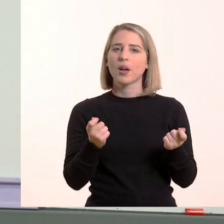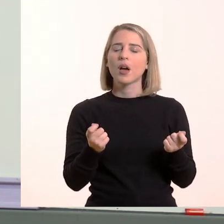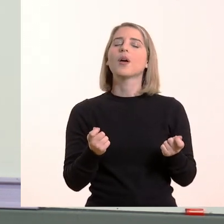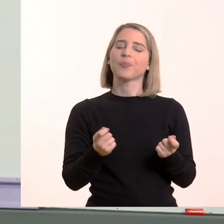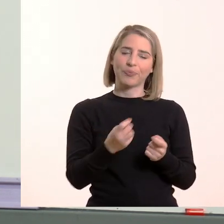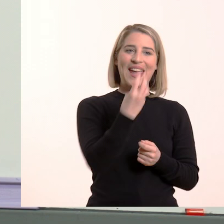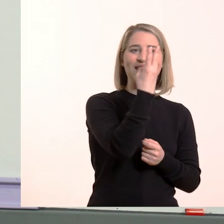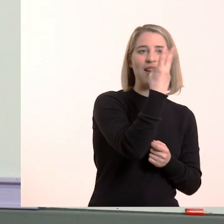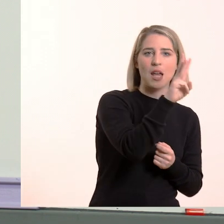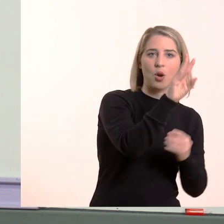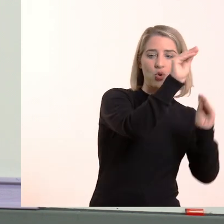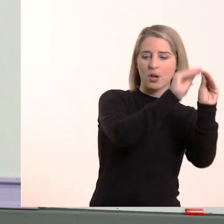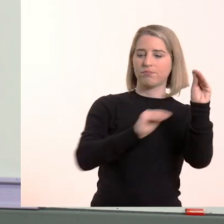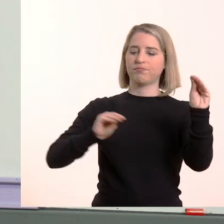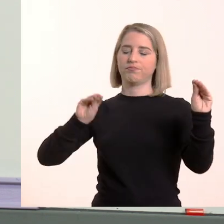το 300